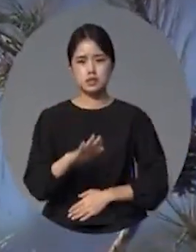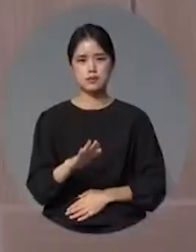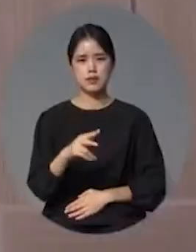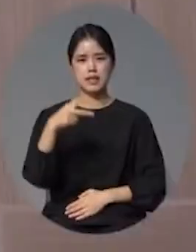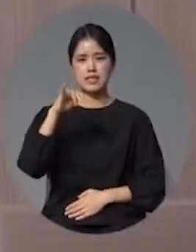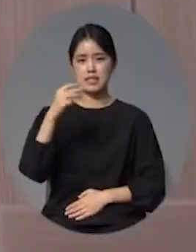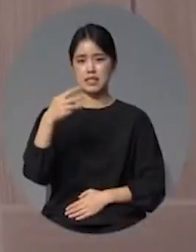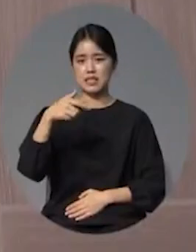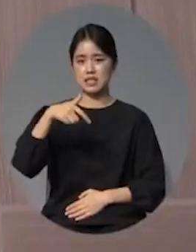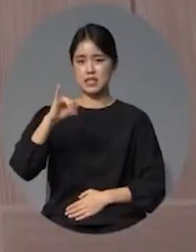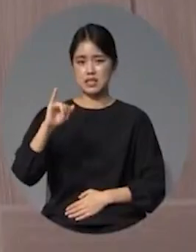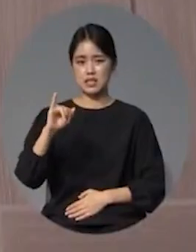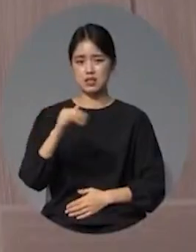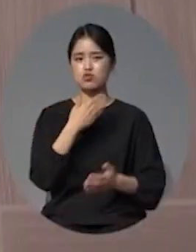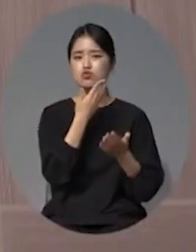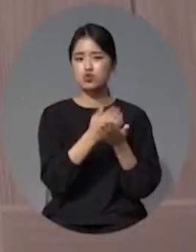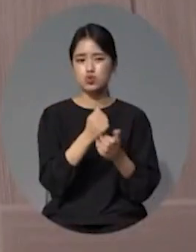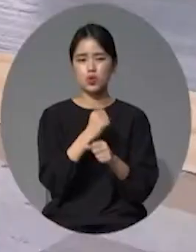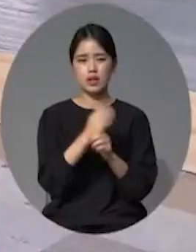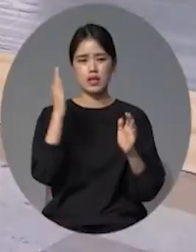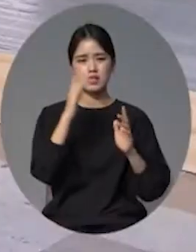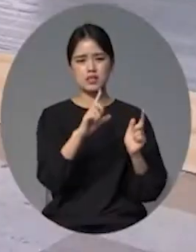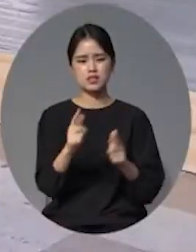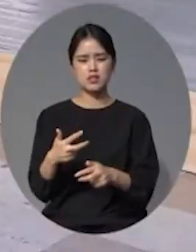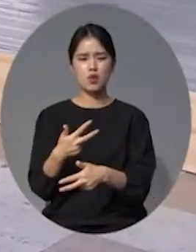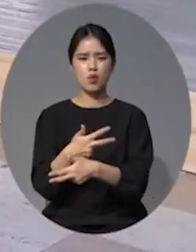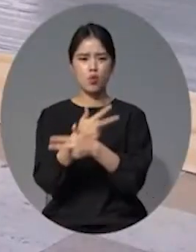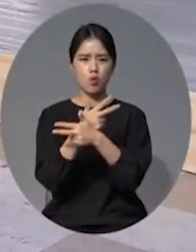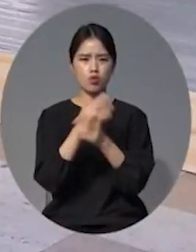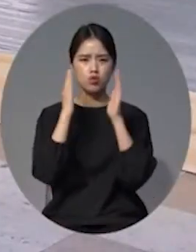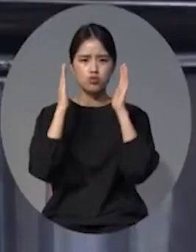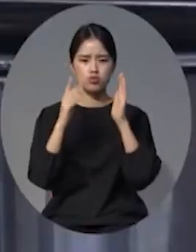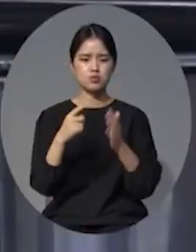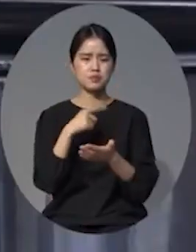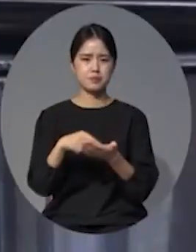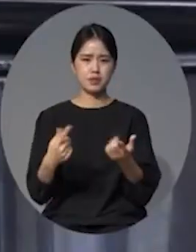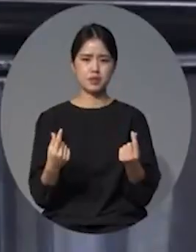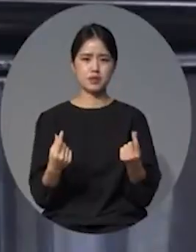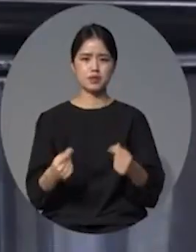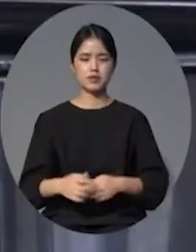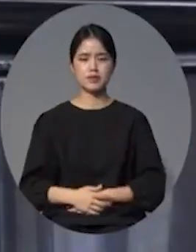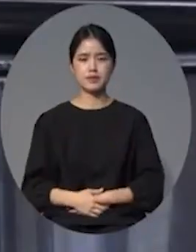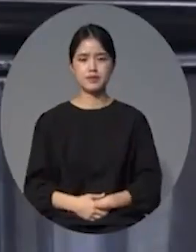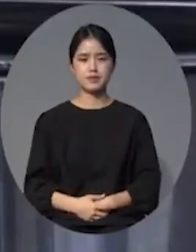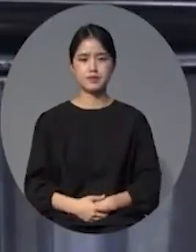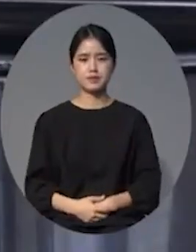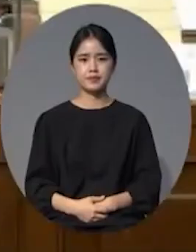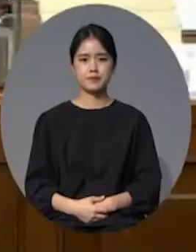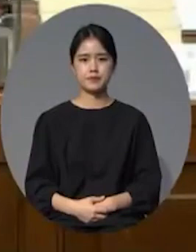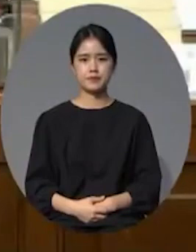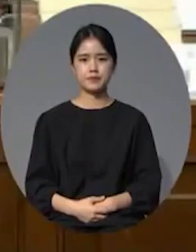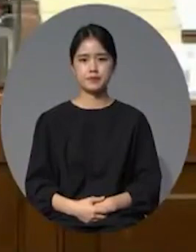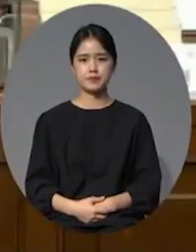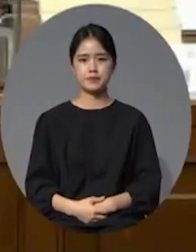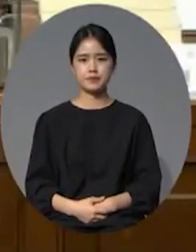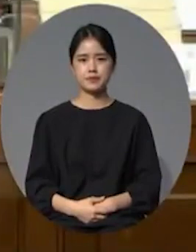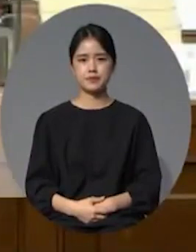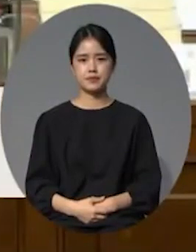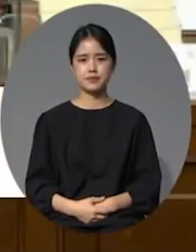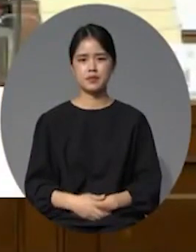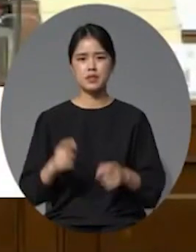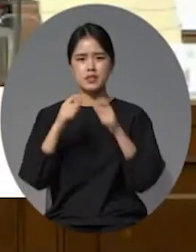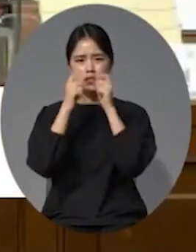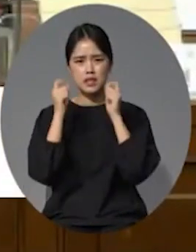수업이 중요한 예술 중고 생들에게 원격 수업은 또 다른 피해 일 수 밖에 없습니다 물이 향해 요건이 밖에 공유하게